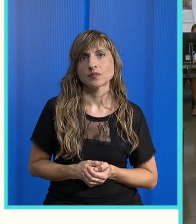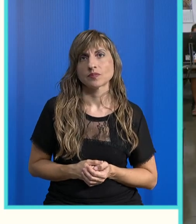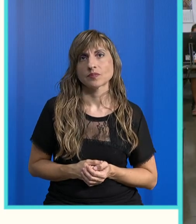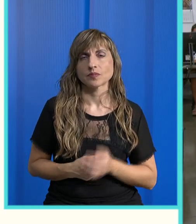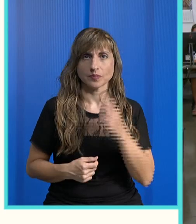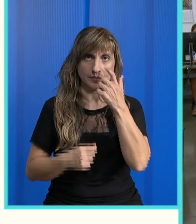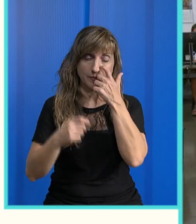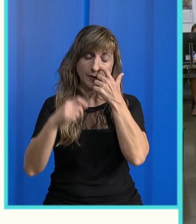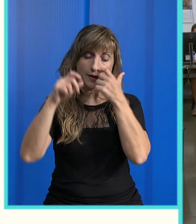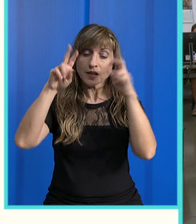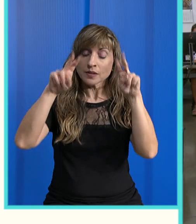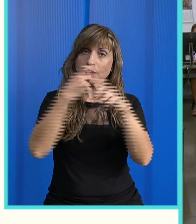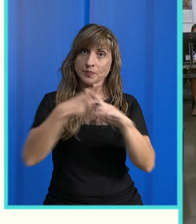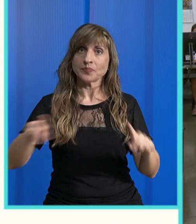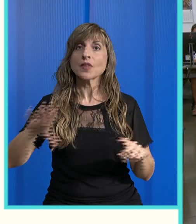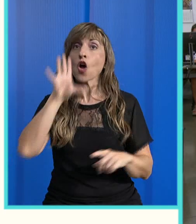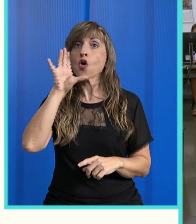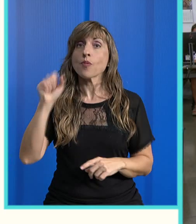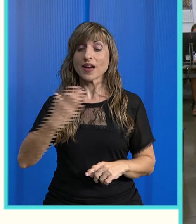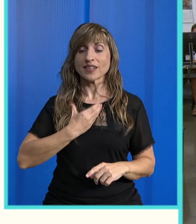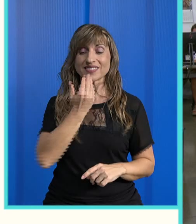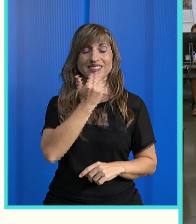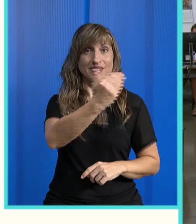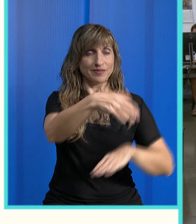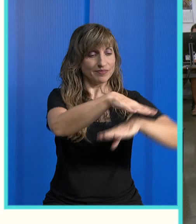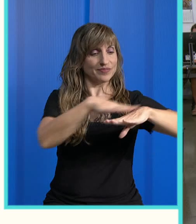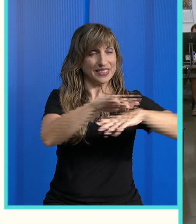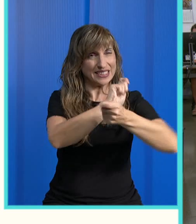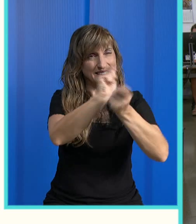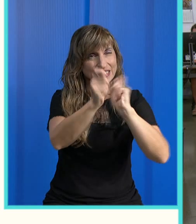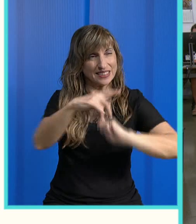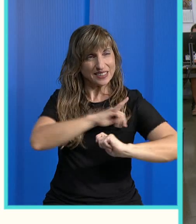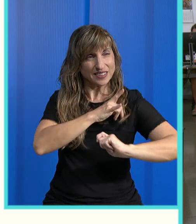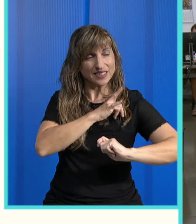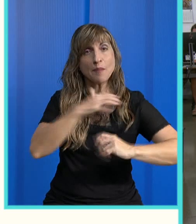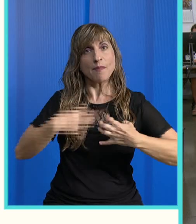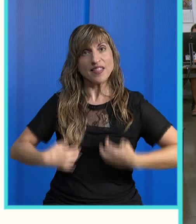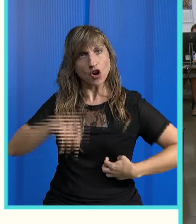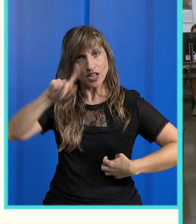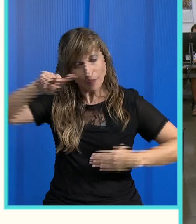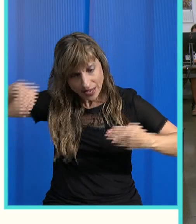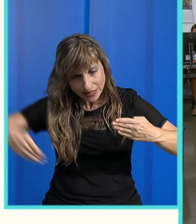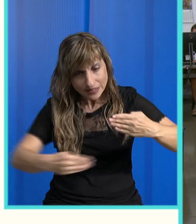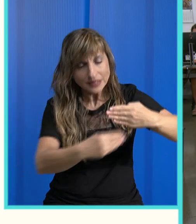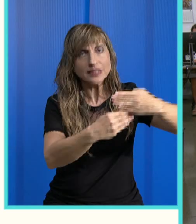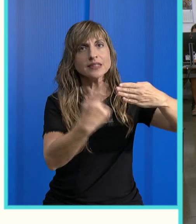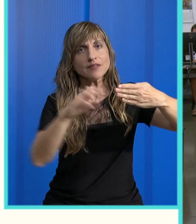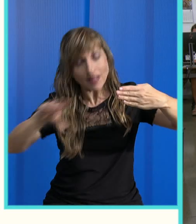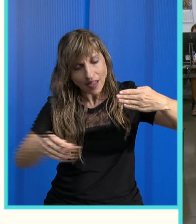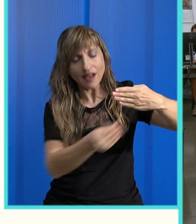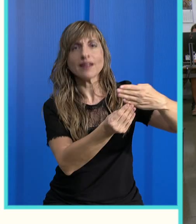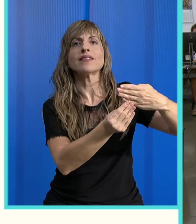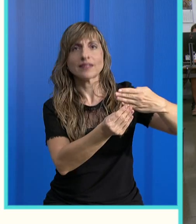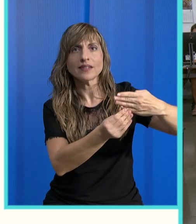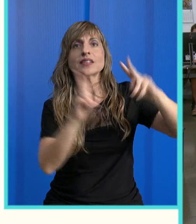I canviem de qüestió, el govern municipal demana al Ministeri de Transició Ecològica que inclogui Badalona en el projecte de regeneració de platges